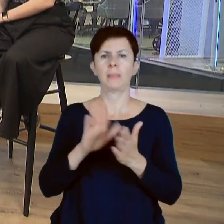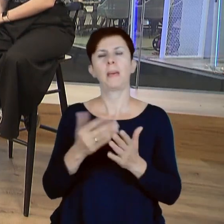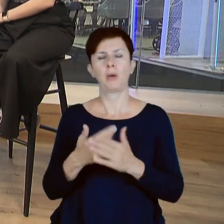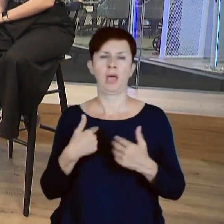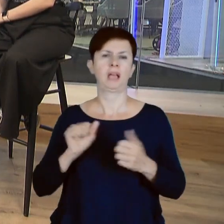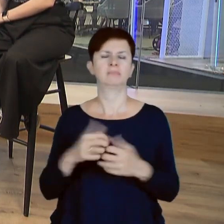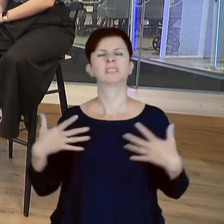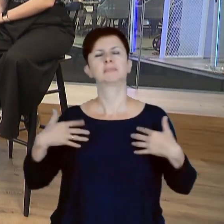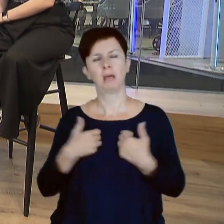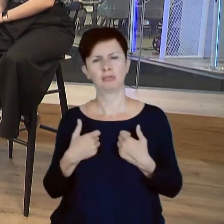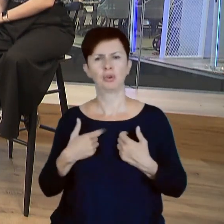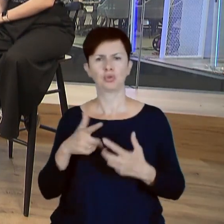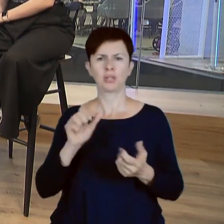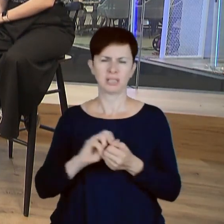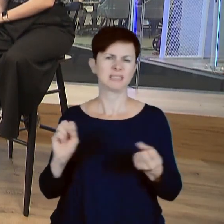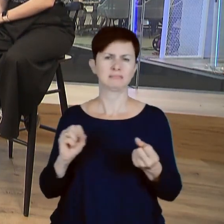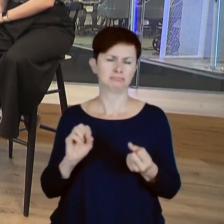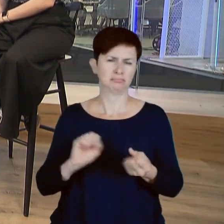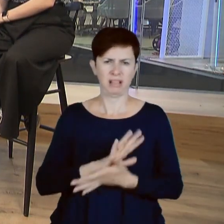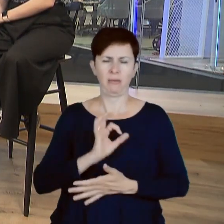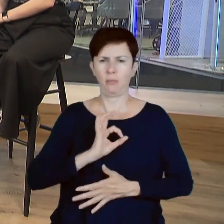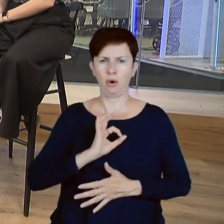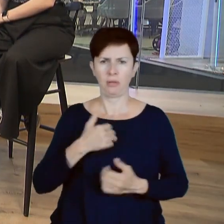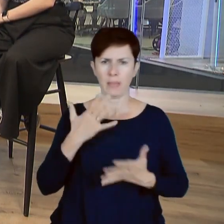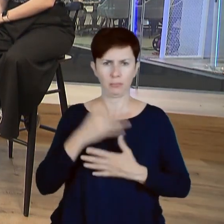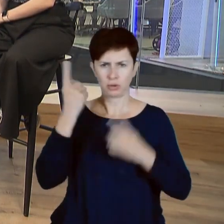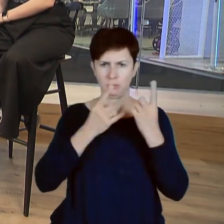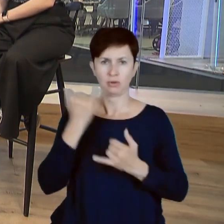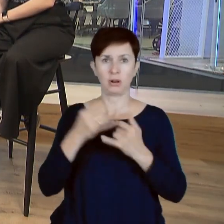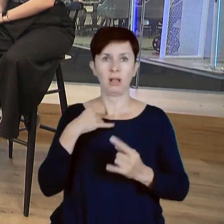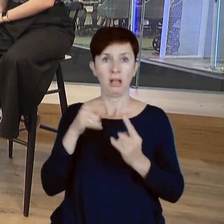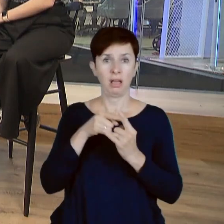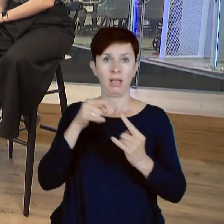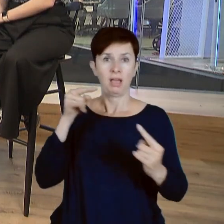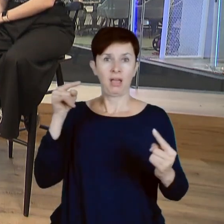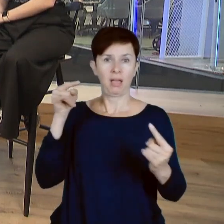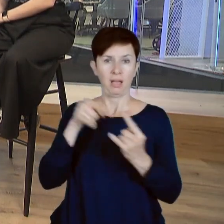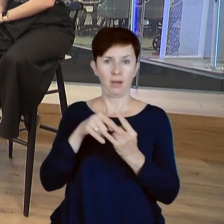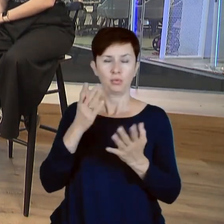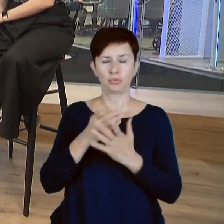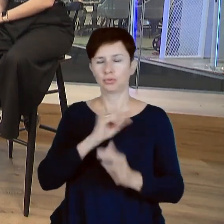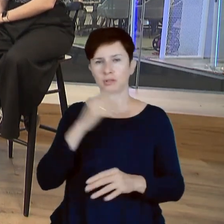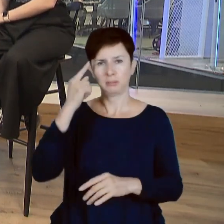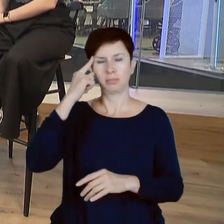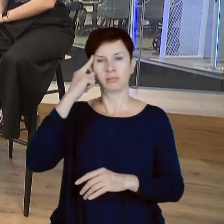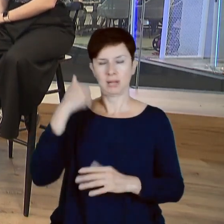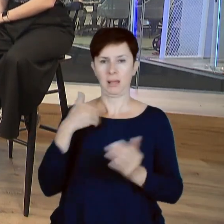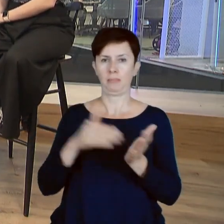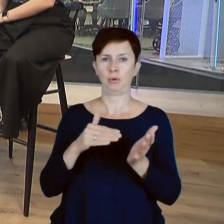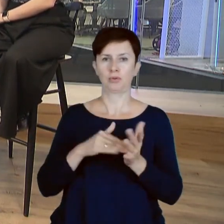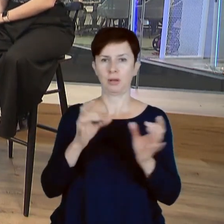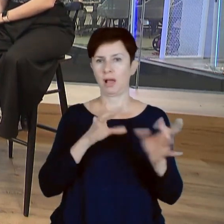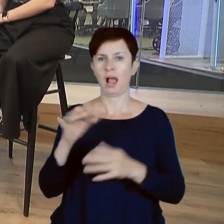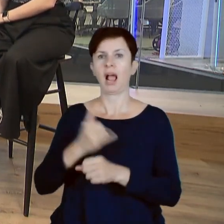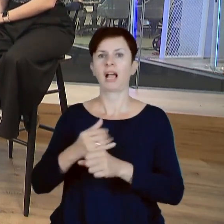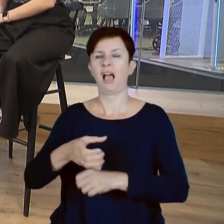prosty nawyk, o tym nie trzeba myśleć. Jak na przykład ziewne, to od razu co mi się przypomina, to jest to, że potrzebuję kawy, prawda? Więc